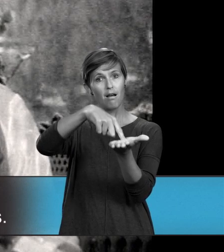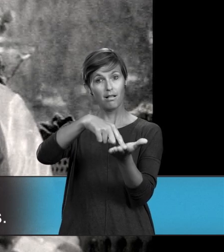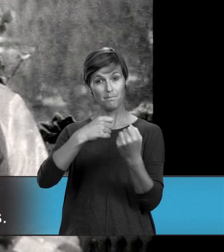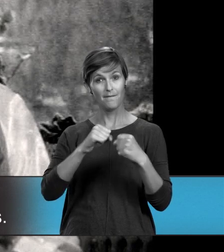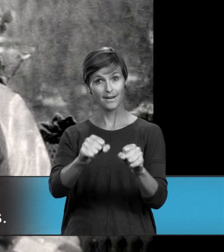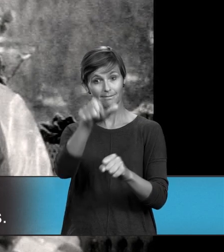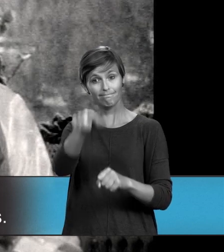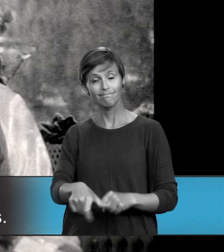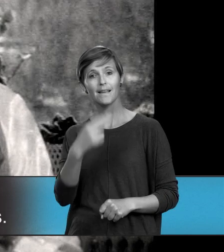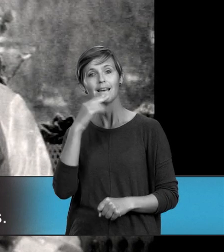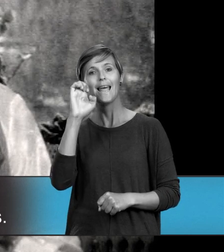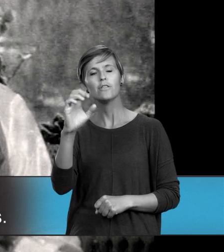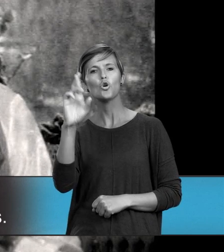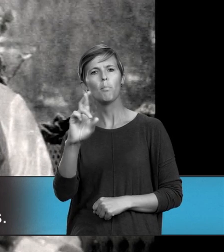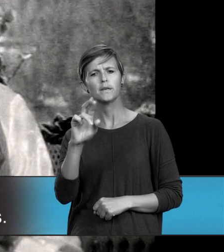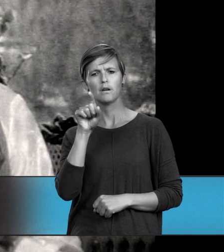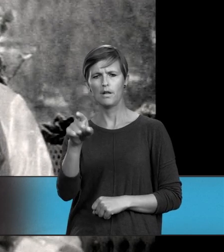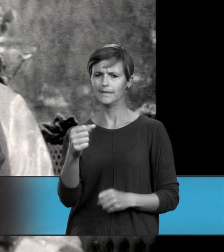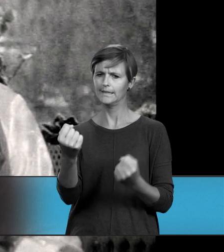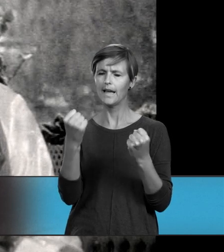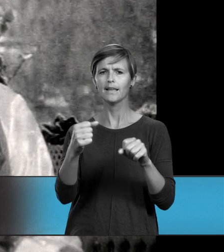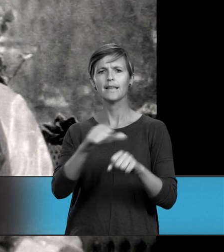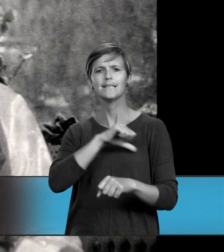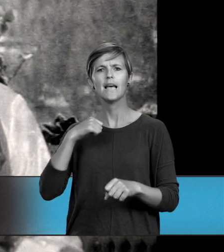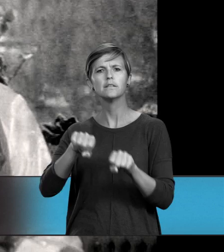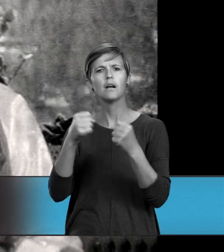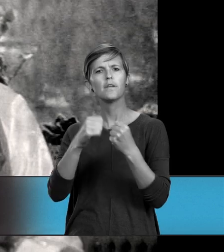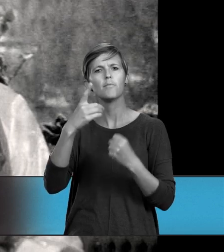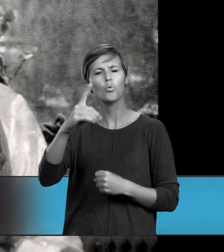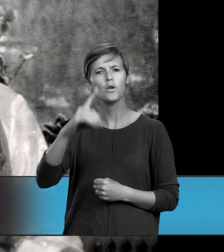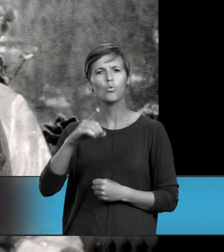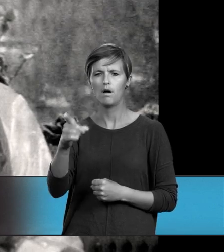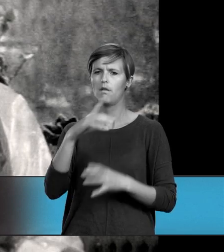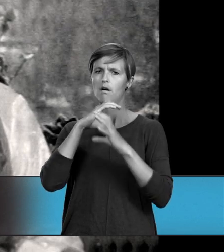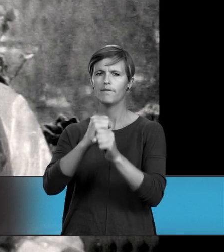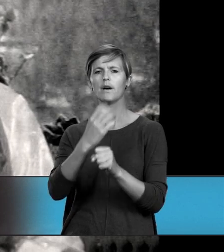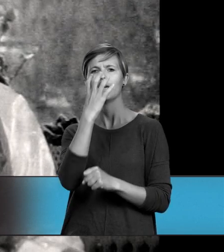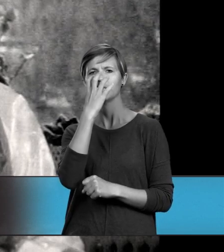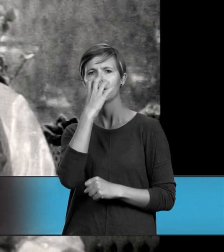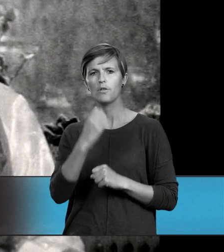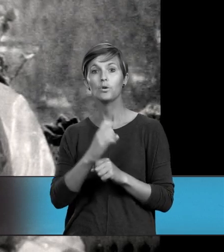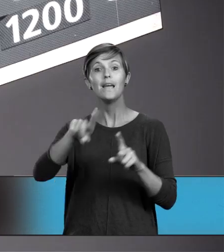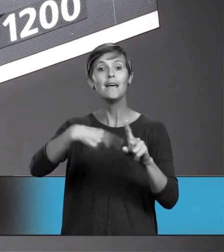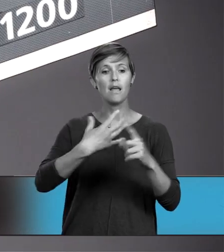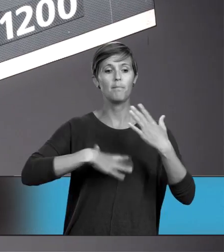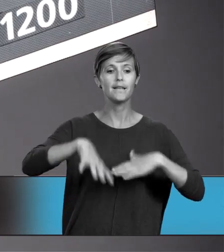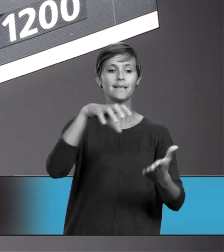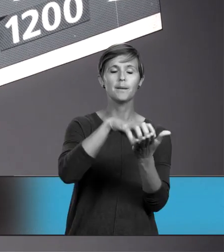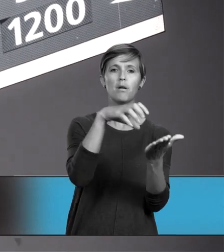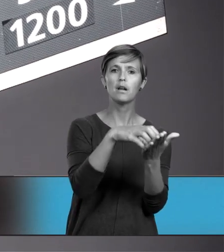Sentral i denne bevegelsen var Ed Roberts. Roberts hadde sterke senskader av polio og var avhengig av respirator.